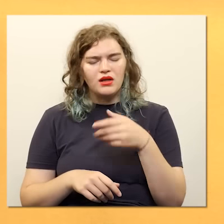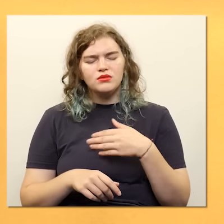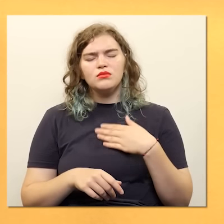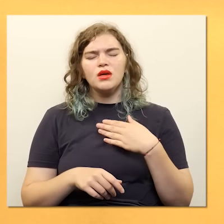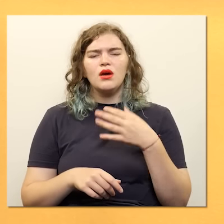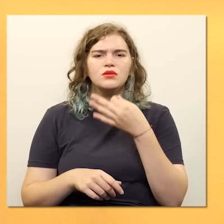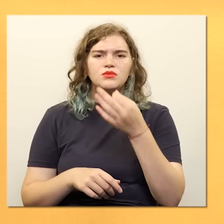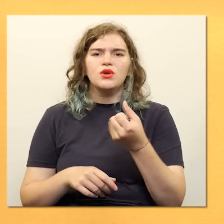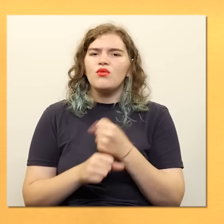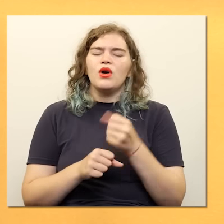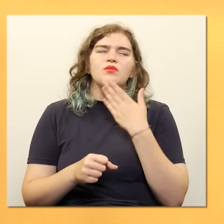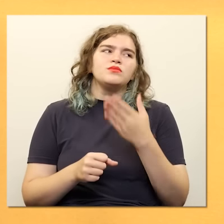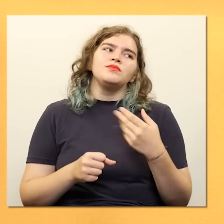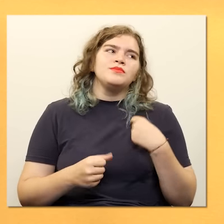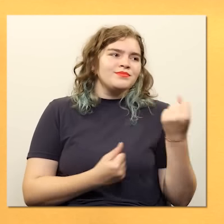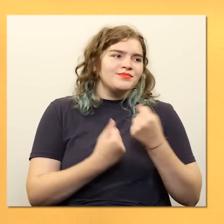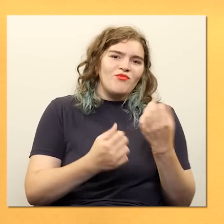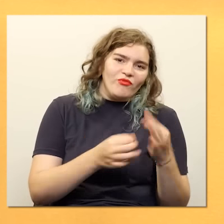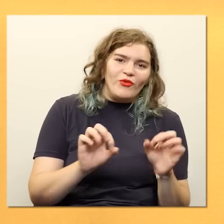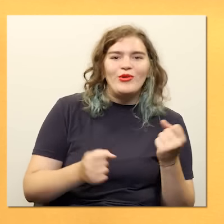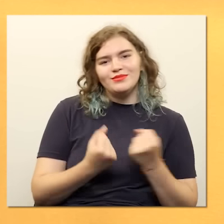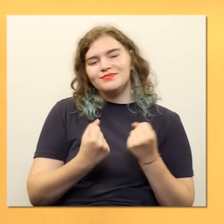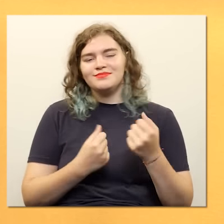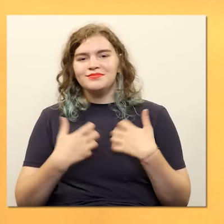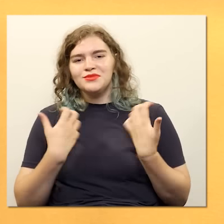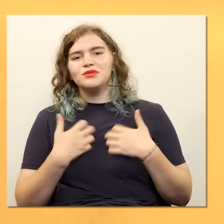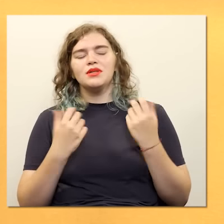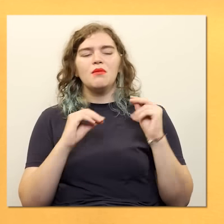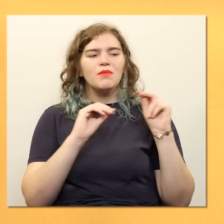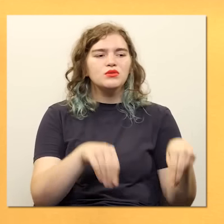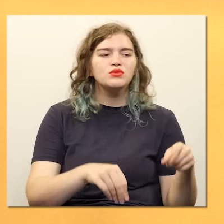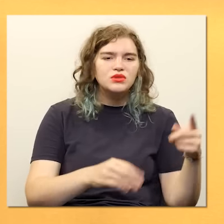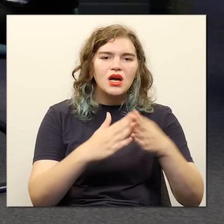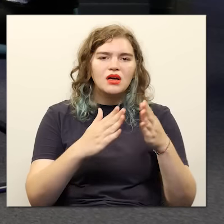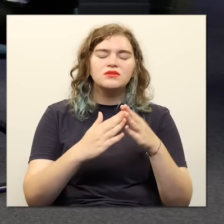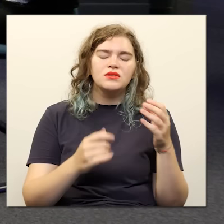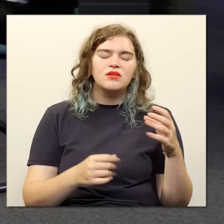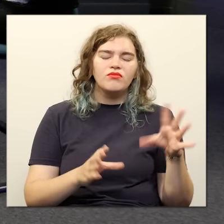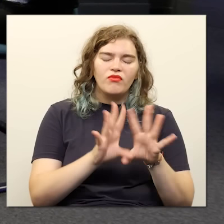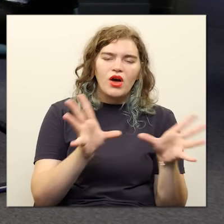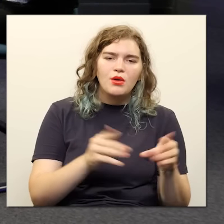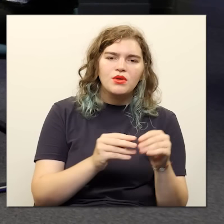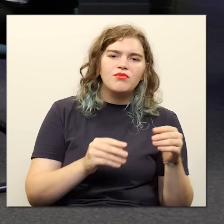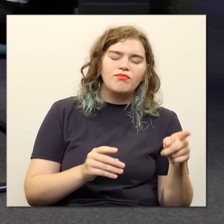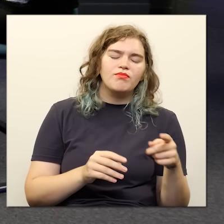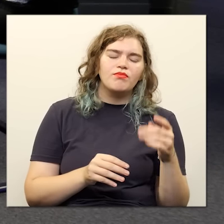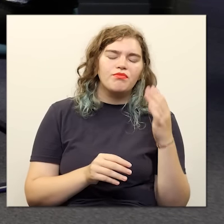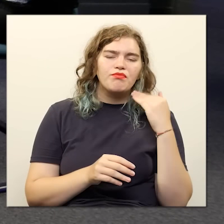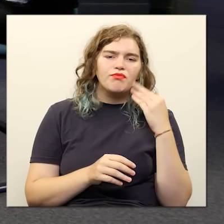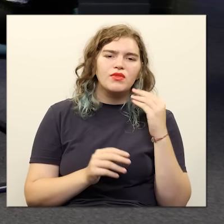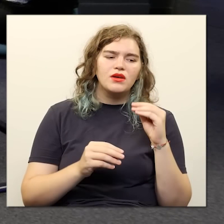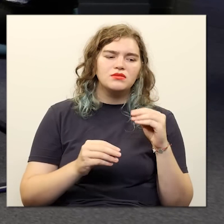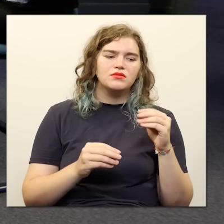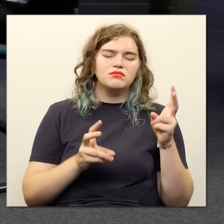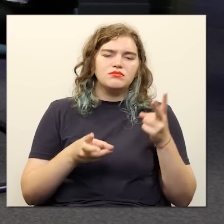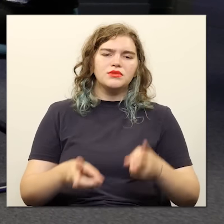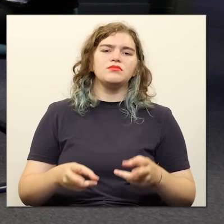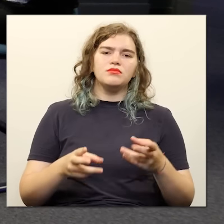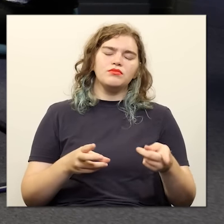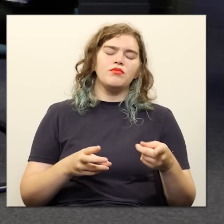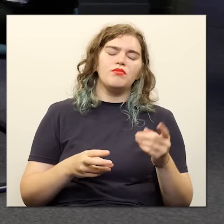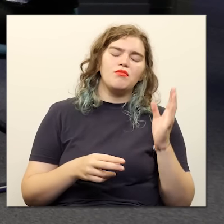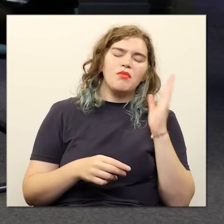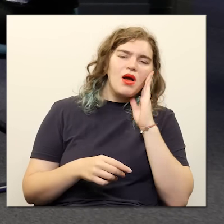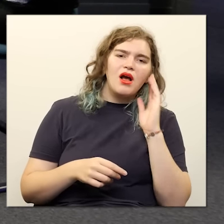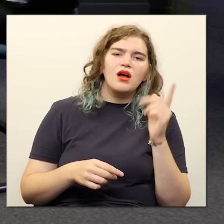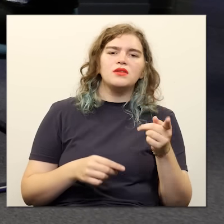conducă. Și... Na, ne-am dus, am ajuns în casă la familia asta, fetița aia stătea pe un pat și